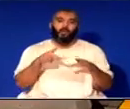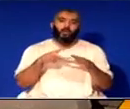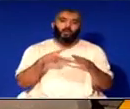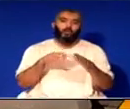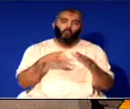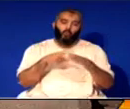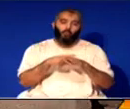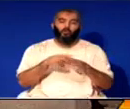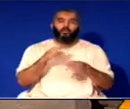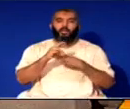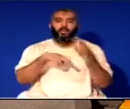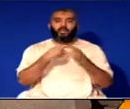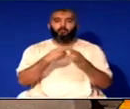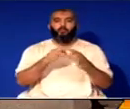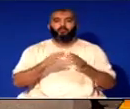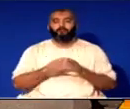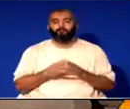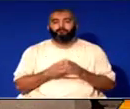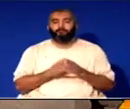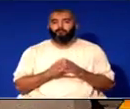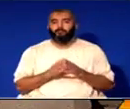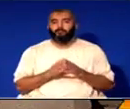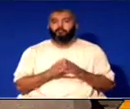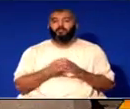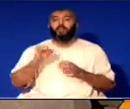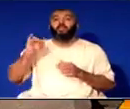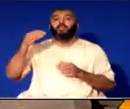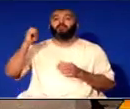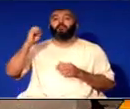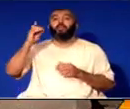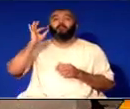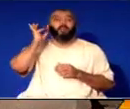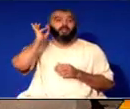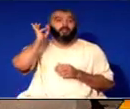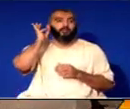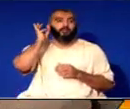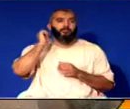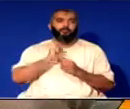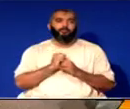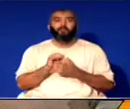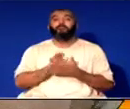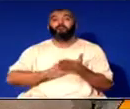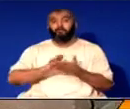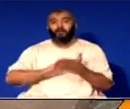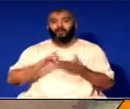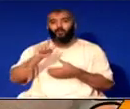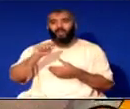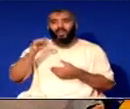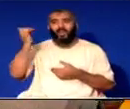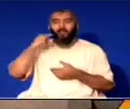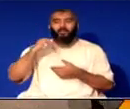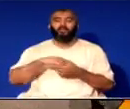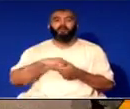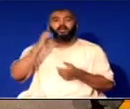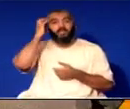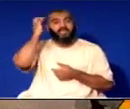تصلنا بعض المكالمات الهاتفية. إيمان من تلمسان، نعم. لدينا نسيمة من